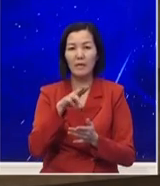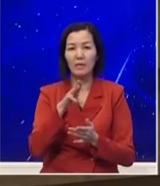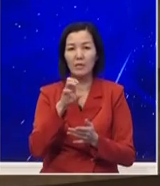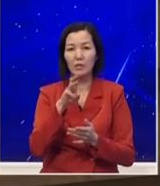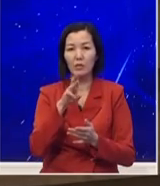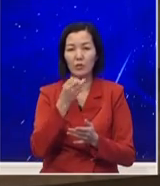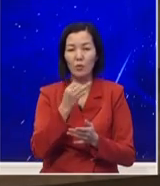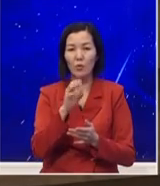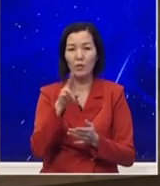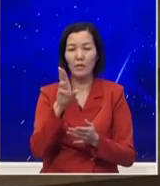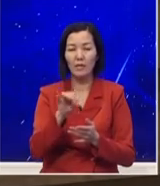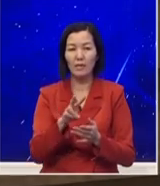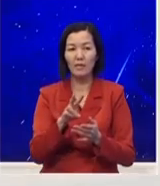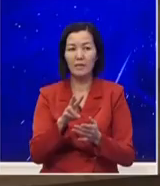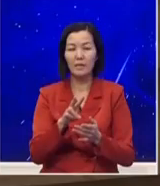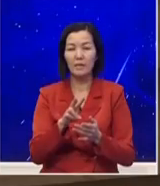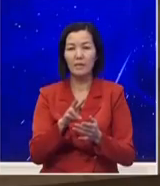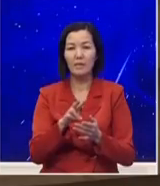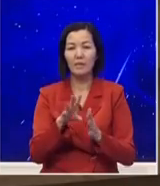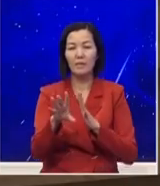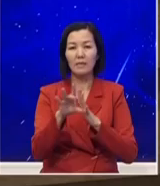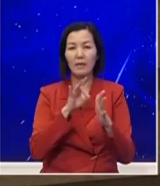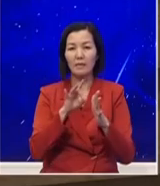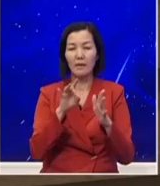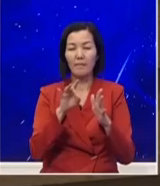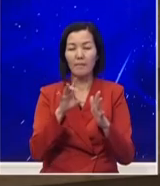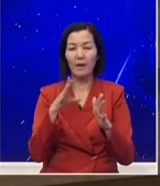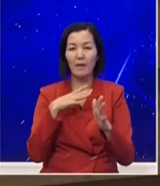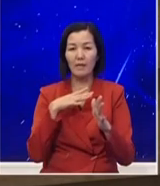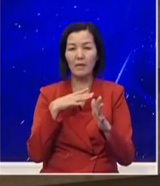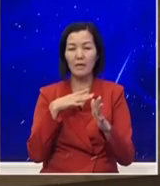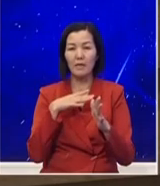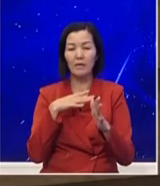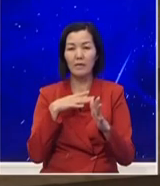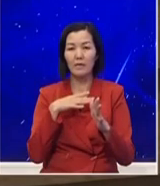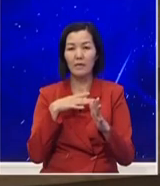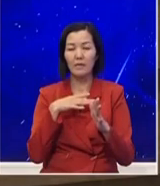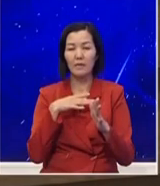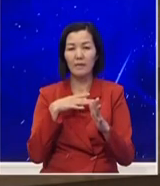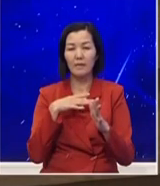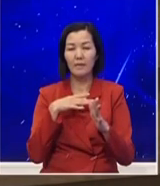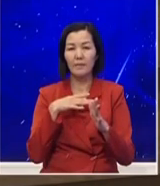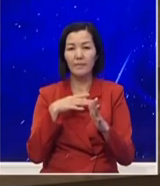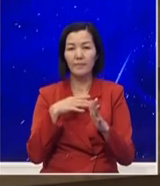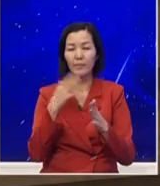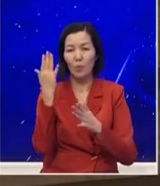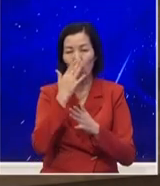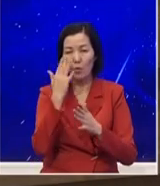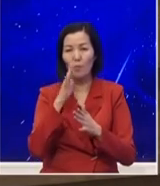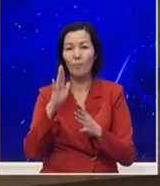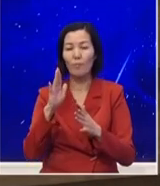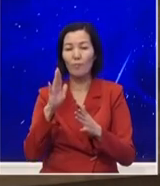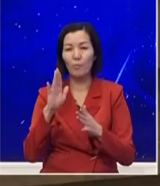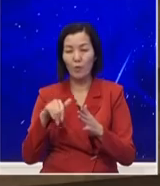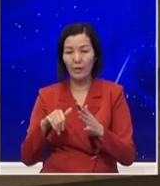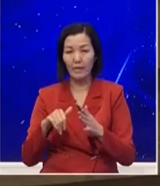Толстойдың «Крейсер» санатасын таңдап алдық. Бұйыртса оның да жүргізетін модераторы белгілі болды. Соны оқып болғаннан кейін